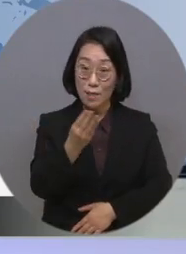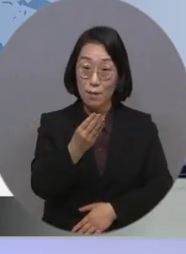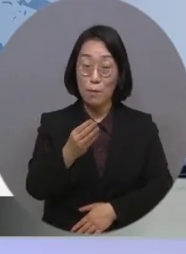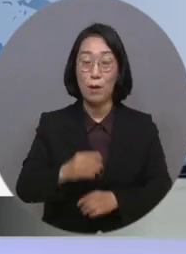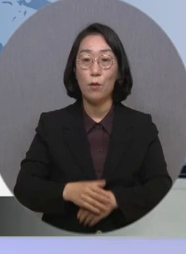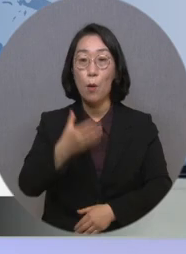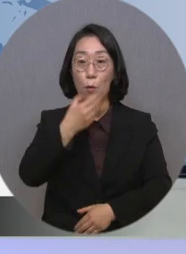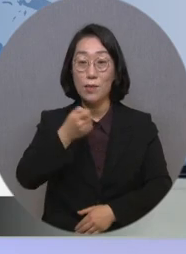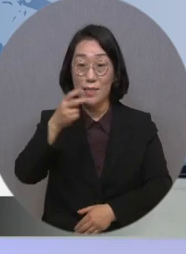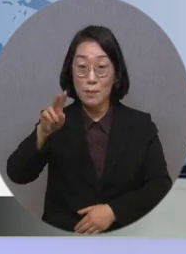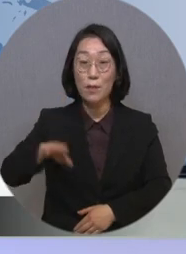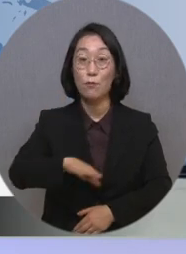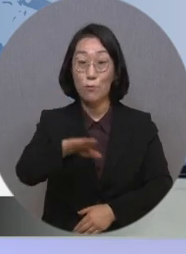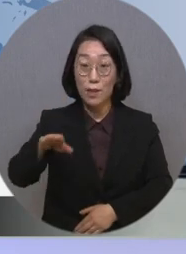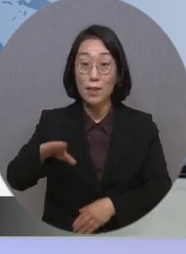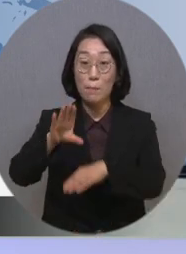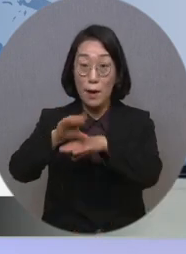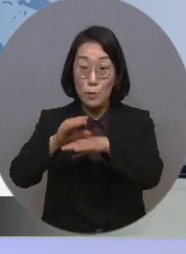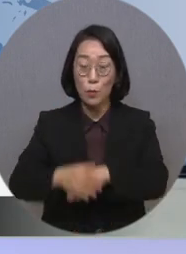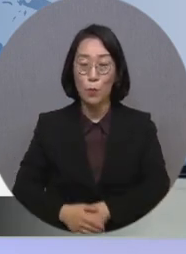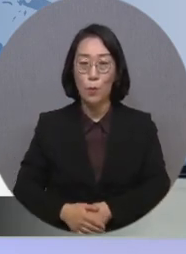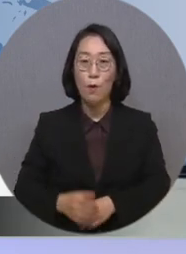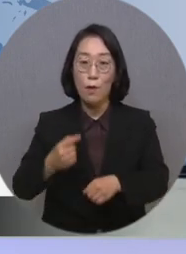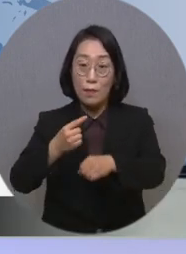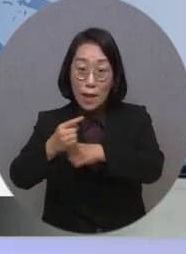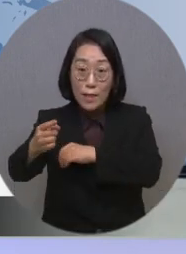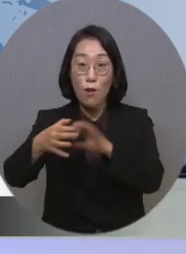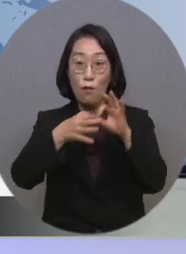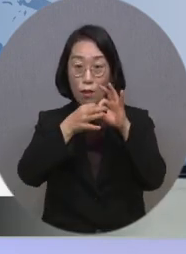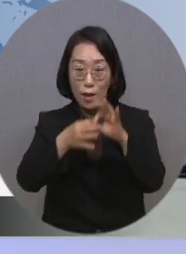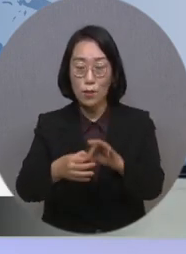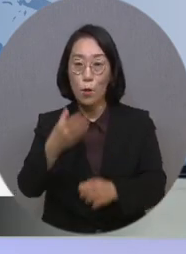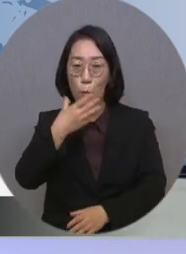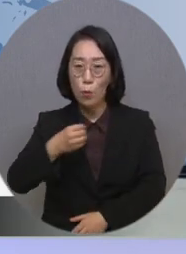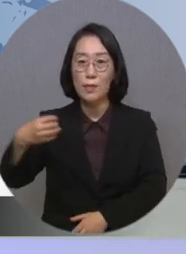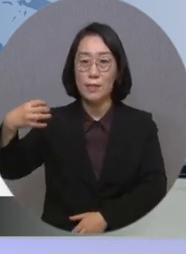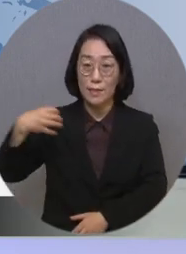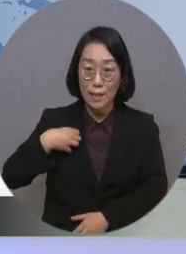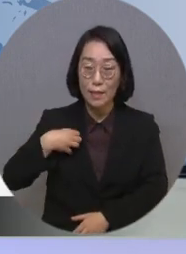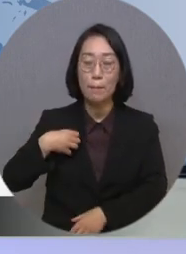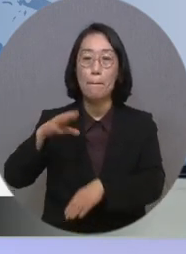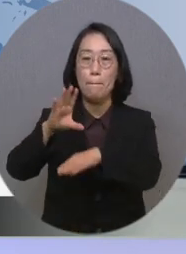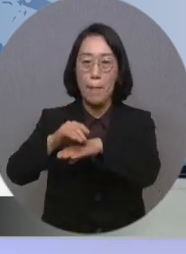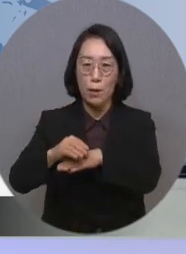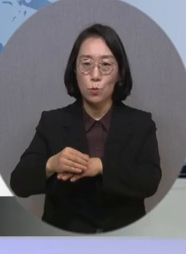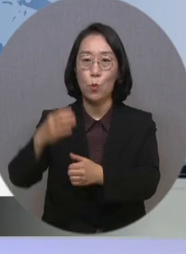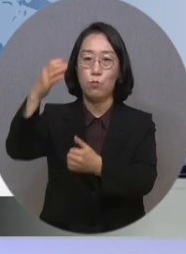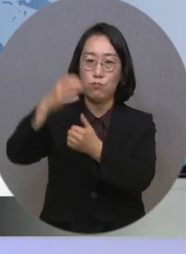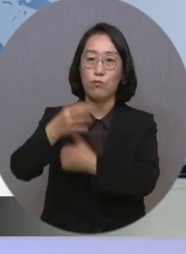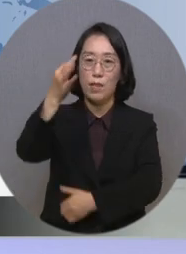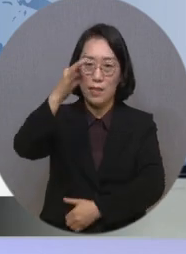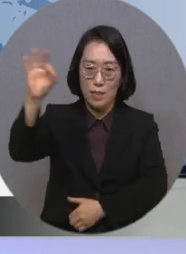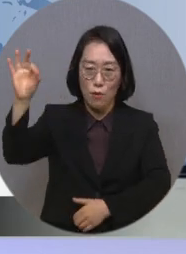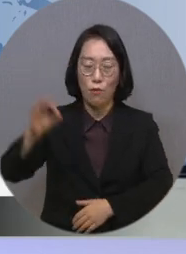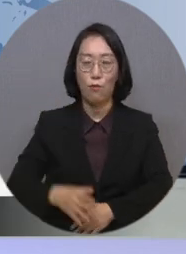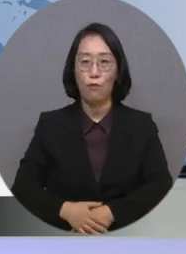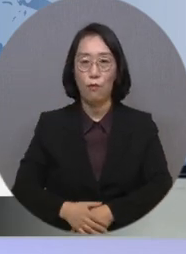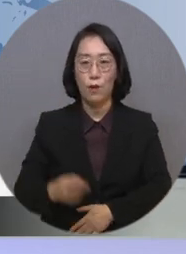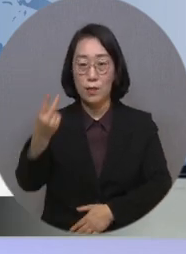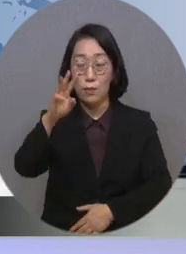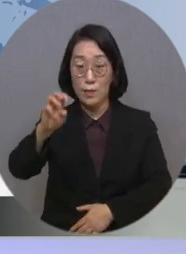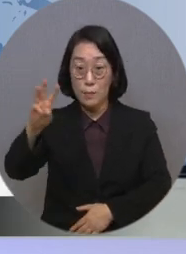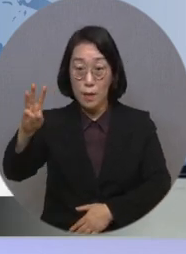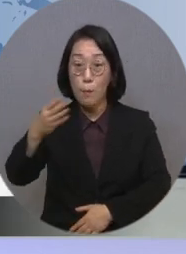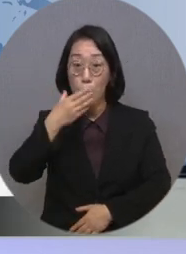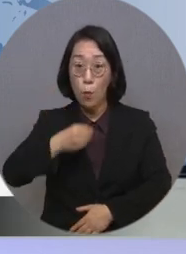있는 복지TV가 2023년에도 장애인 복지 채널 지위를 이어갑니다. 2013년 장애인 복지